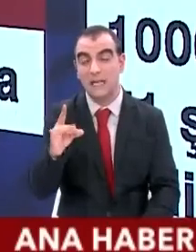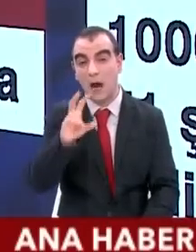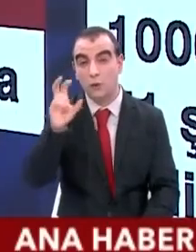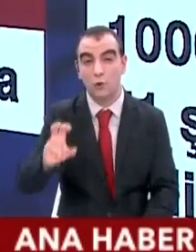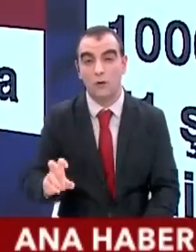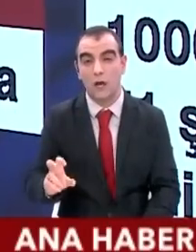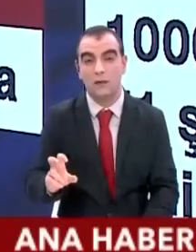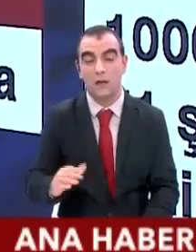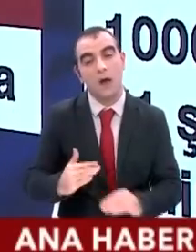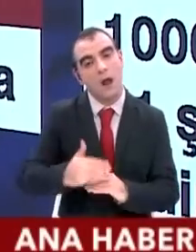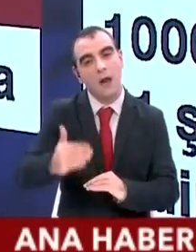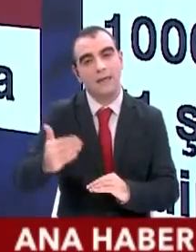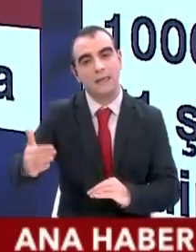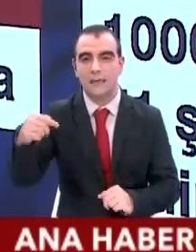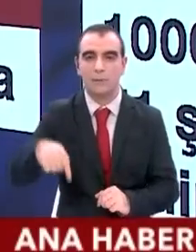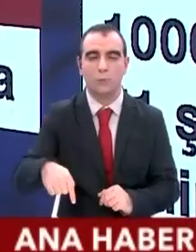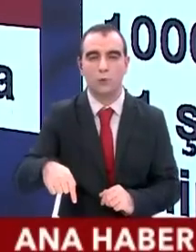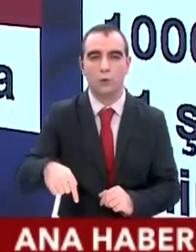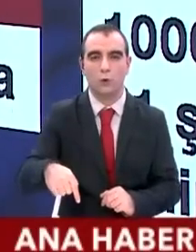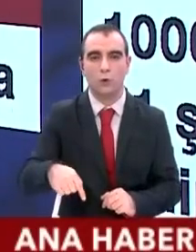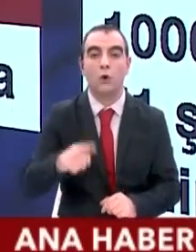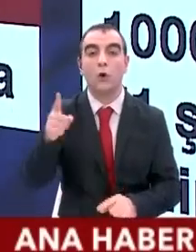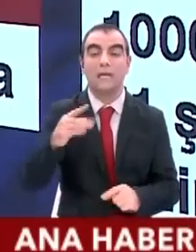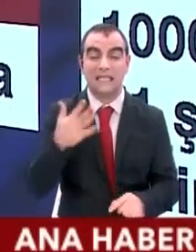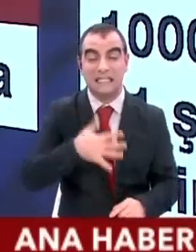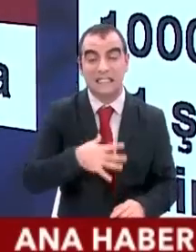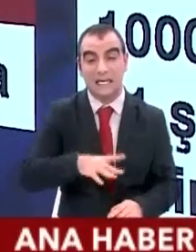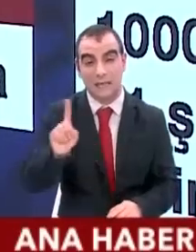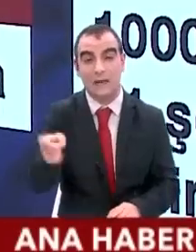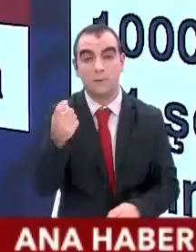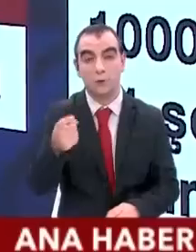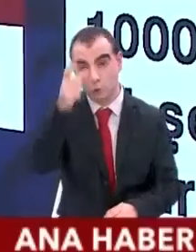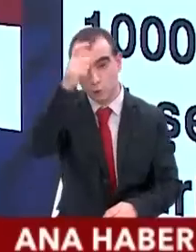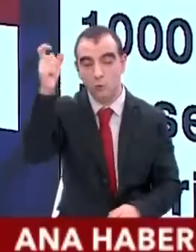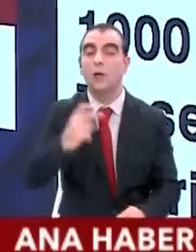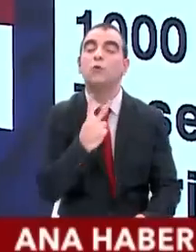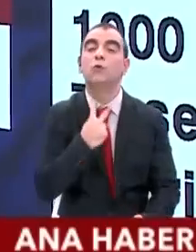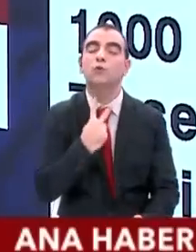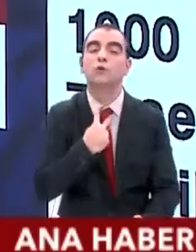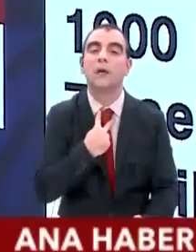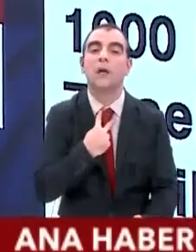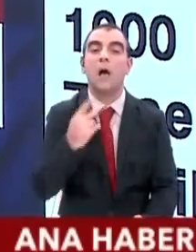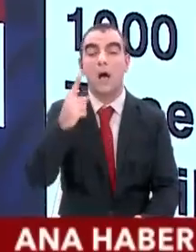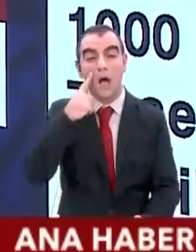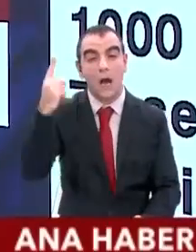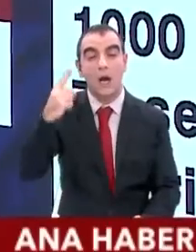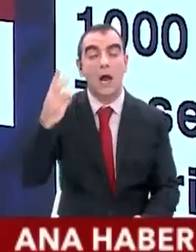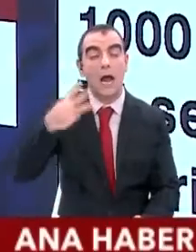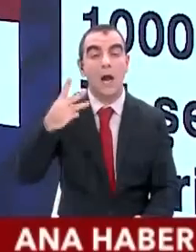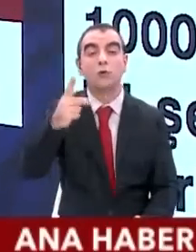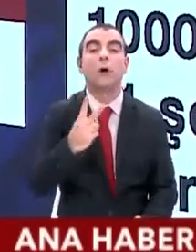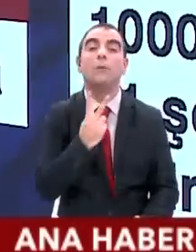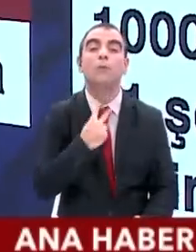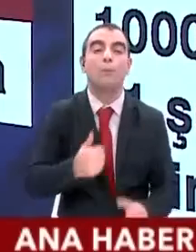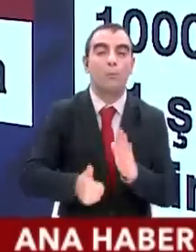erteleyelim bunu erteleyelim bunu diye taleplerde bulunulmuştu Türkiye'den Rusya'ya ve Erdoğan Putin görüşmelerinin